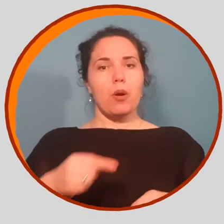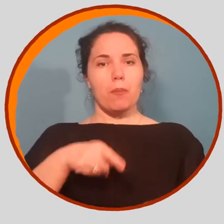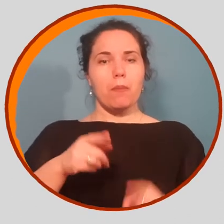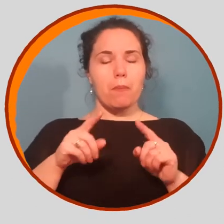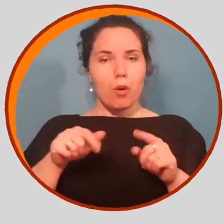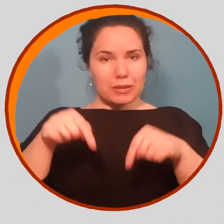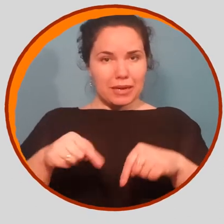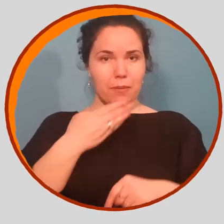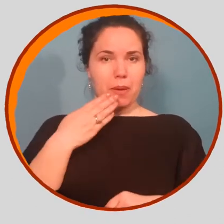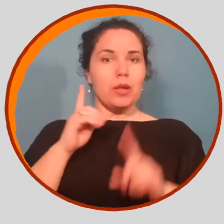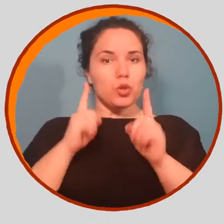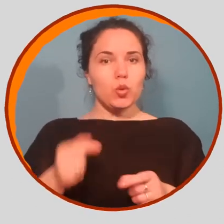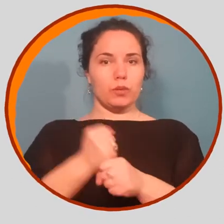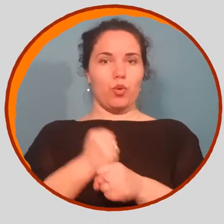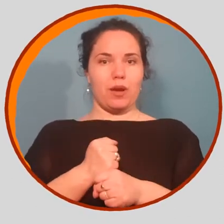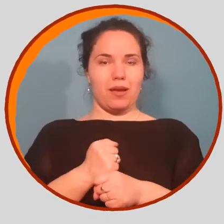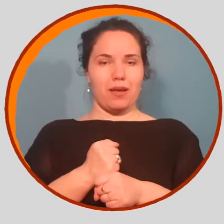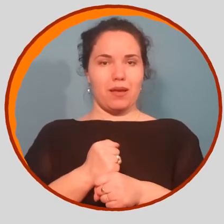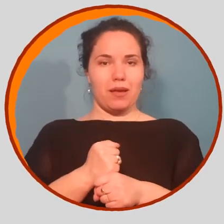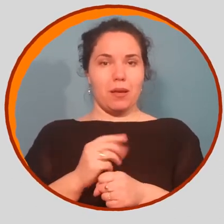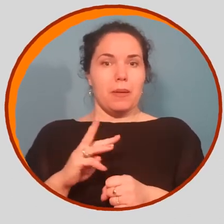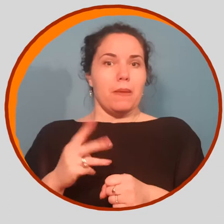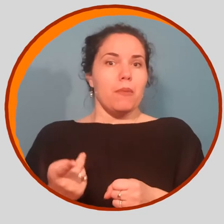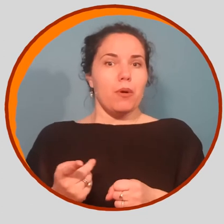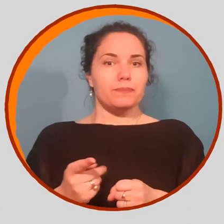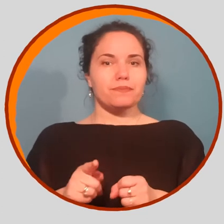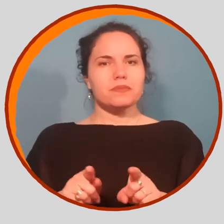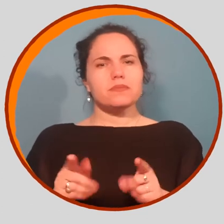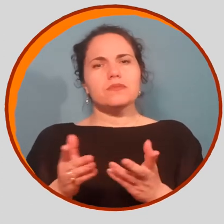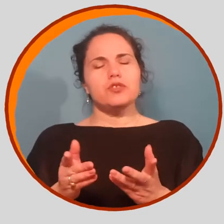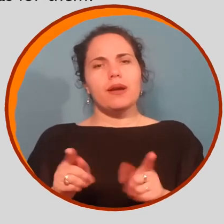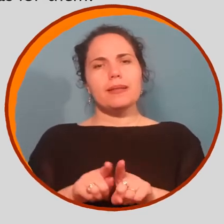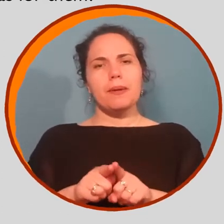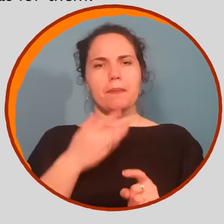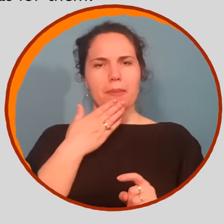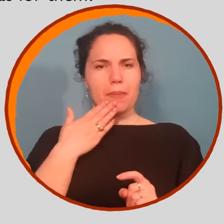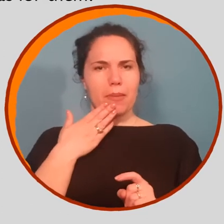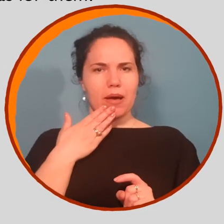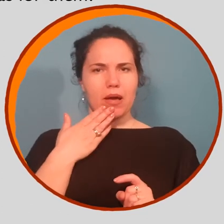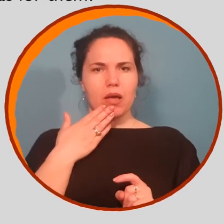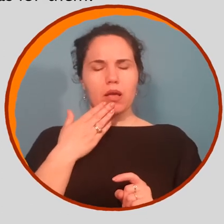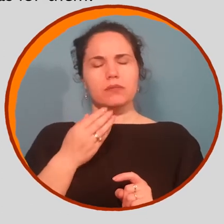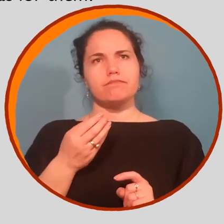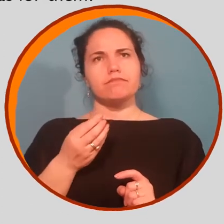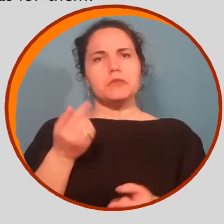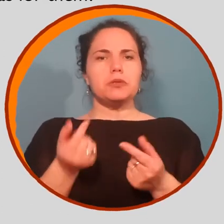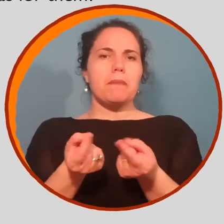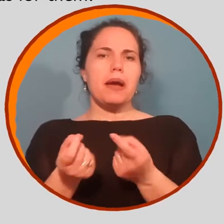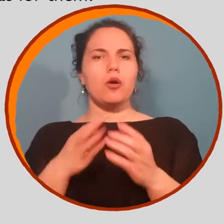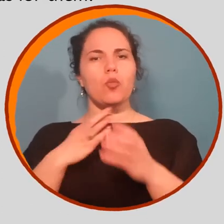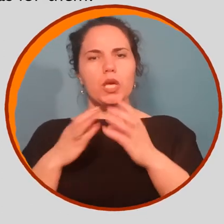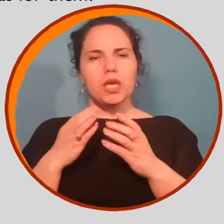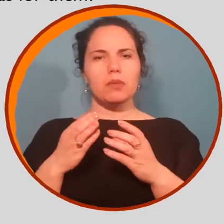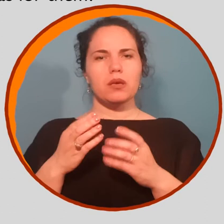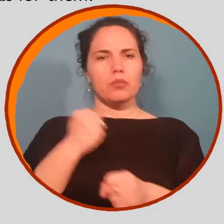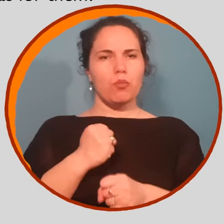120 grupe adoleshentësh me të cilët angazhohemi në World Vision me programin tonë të rinisë. si mundet adoleshentët ta përdorin këtë kohë në mënyrë